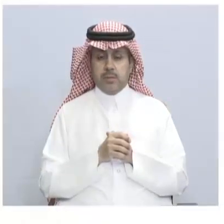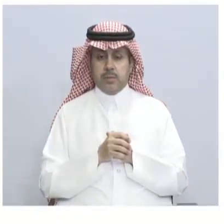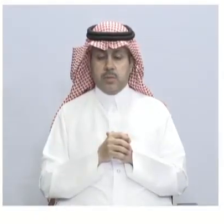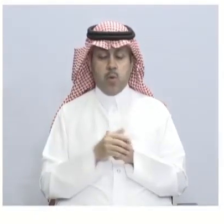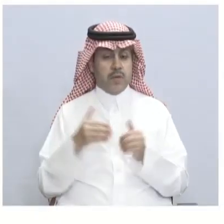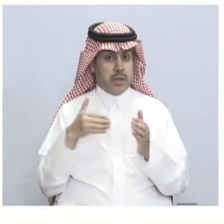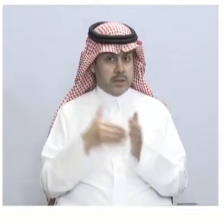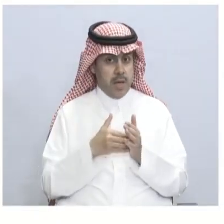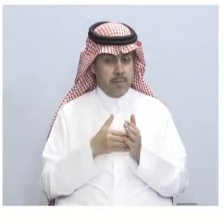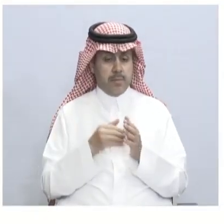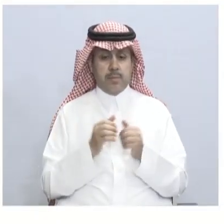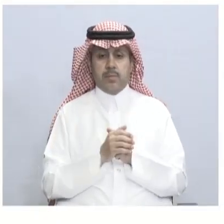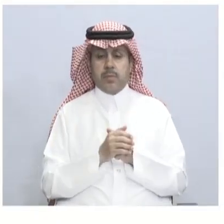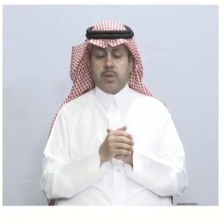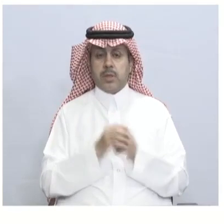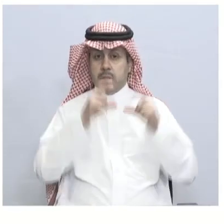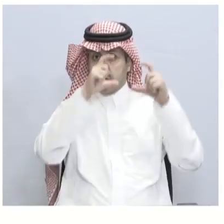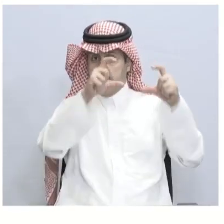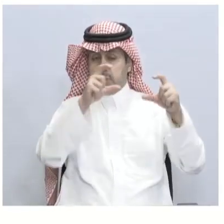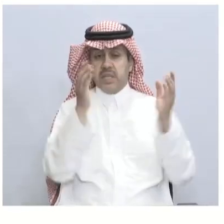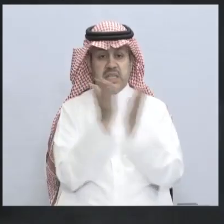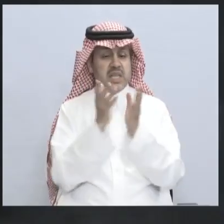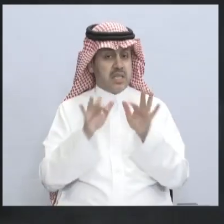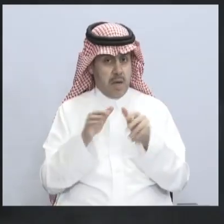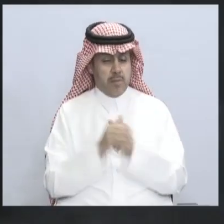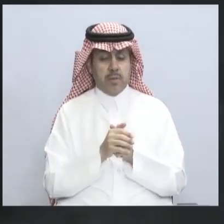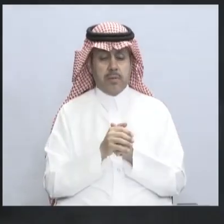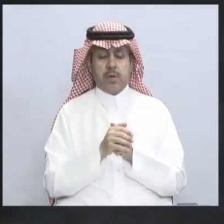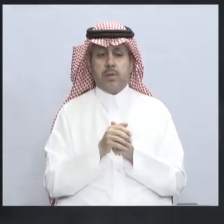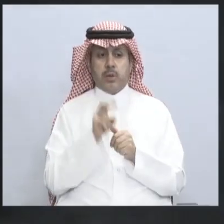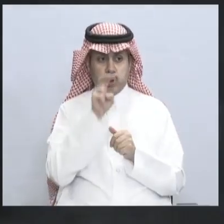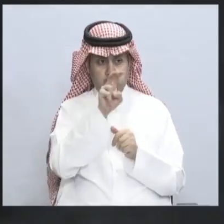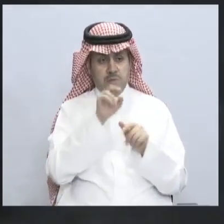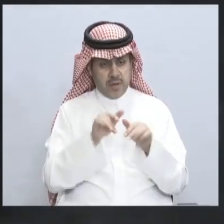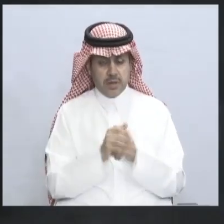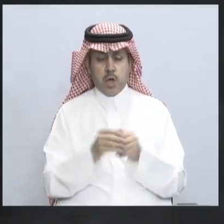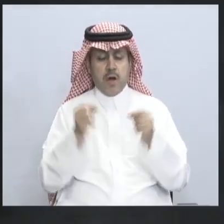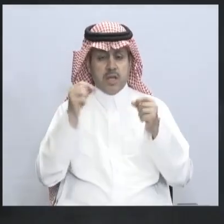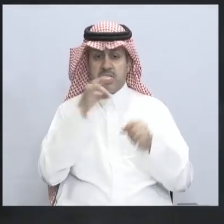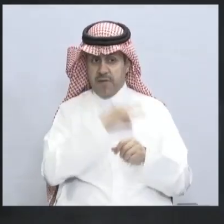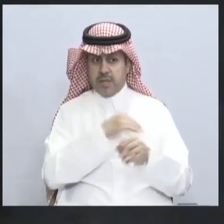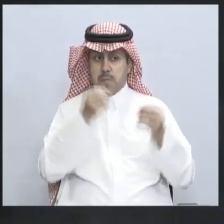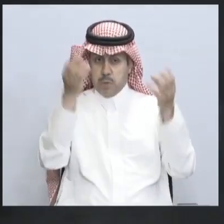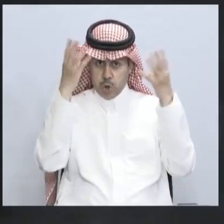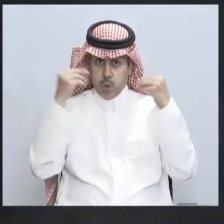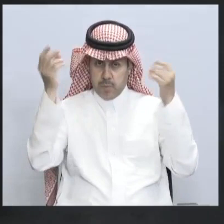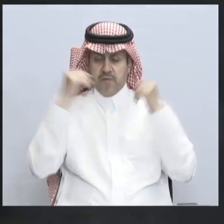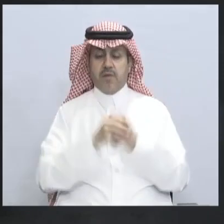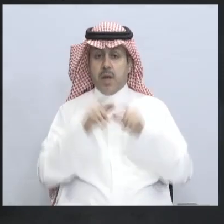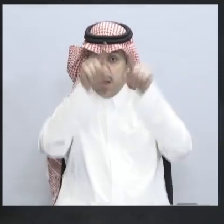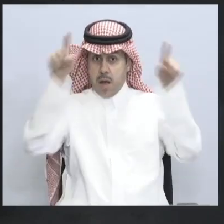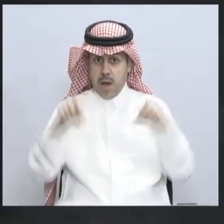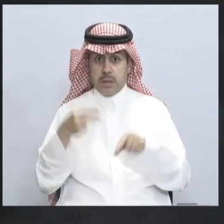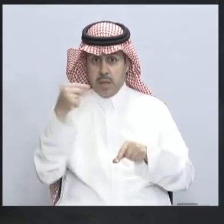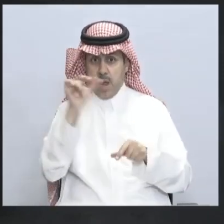وفي الختام يا ابنائي الطلاب هذا هو رابط الدرس بقناه عين بامكانكم الرجوع اليه والاستفاده من المصادر والاسراءات